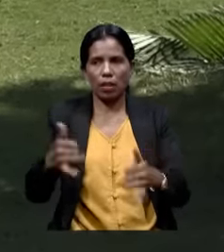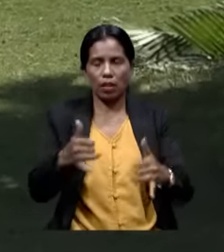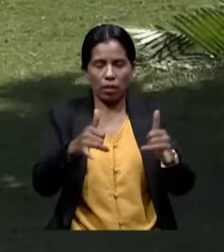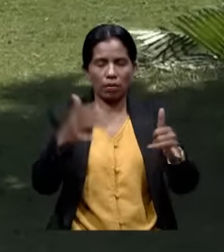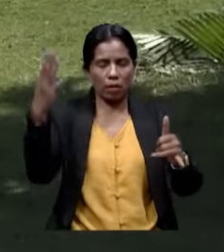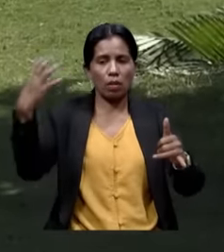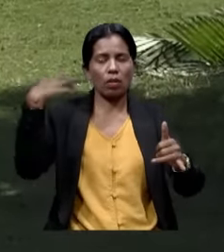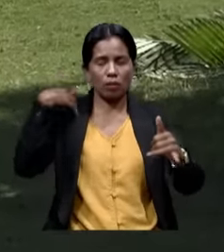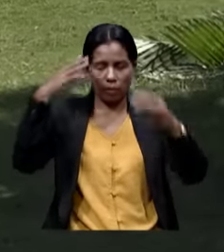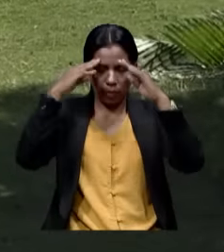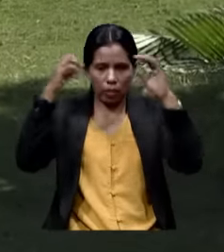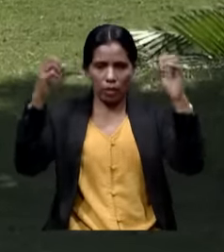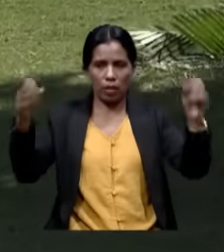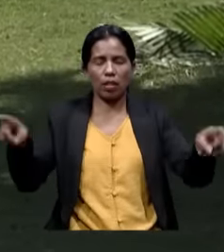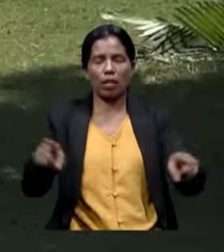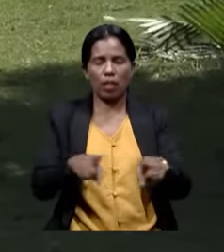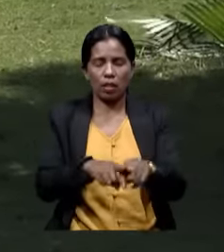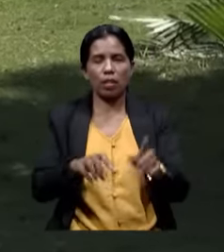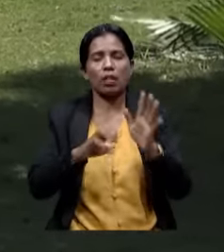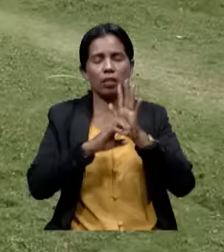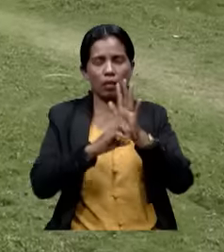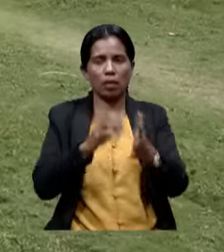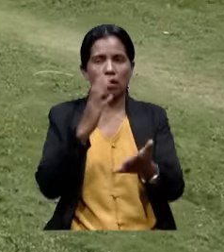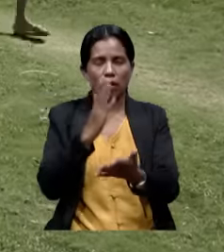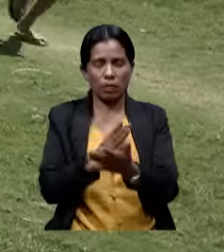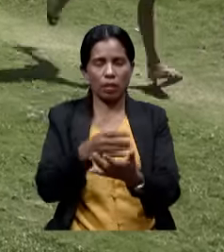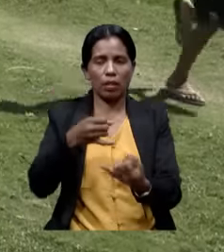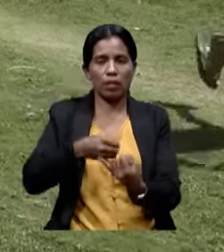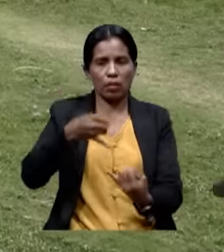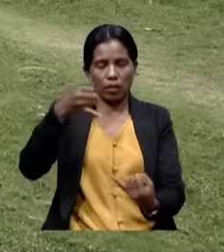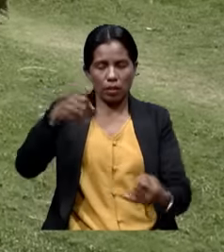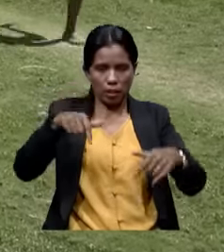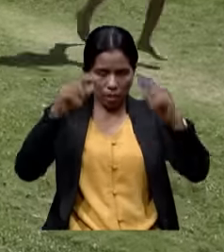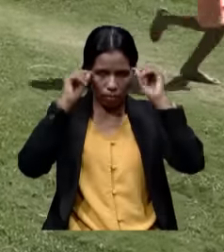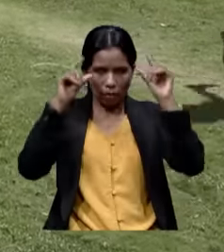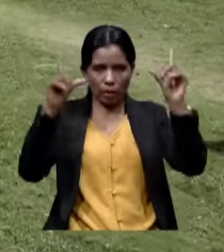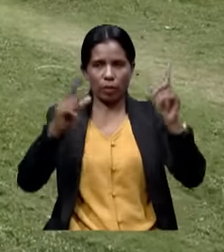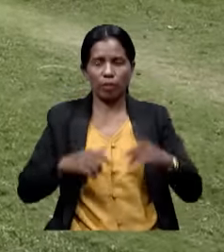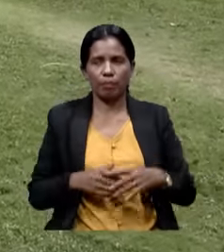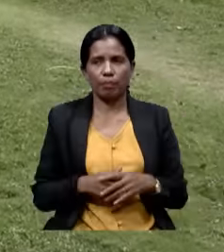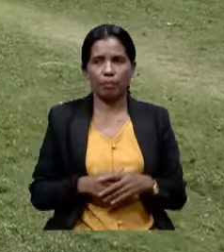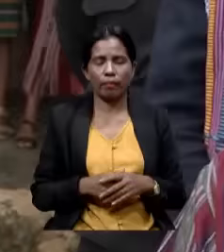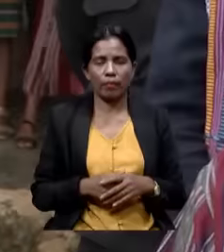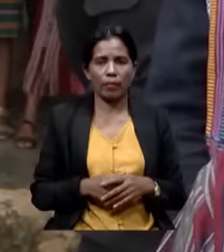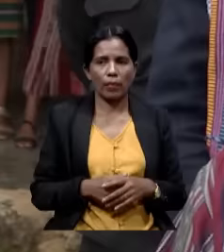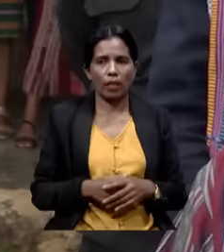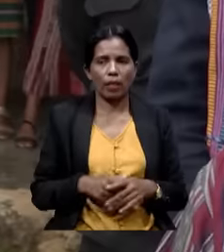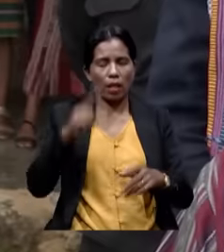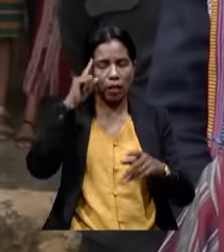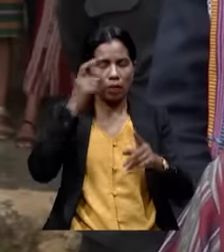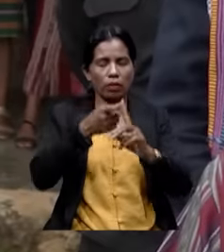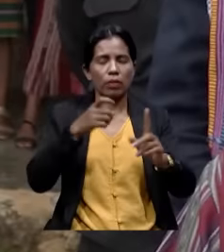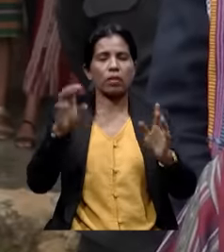palácio presidencial nudar manira ida atu kombate manutri saung iha Timor Leste. Iniciativa sef estado nemos